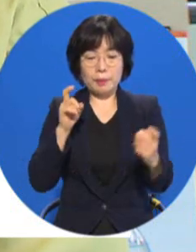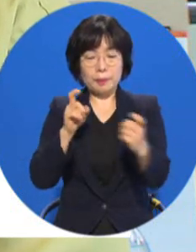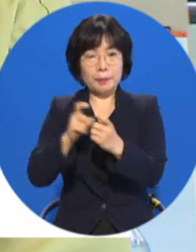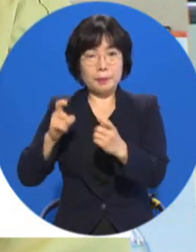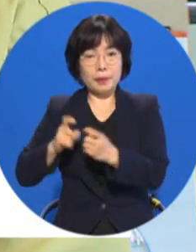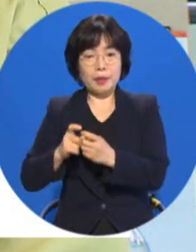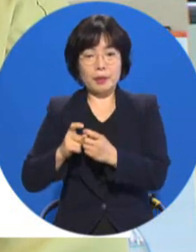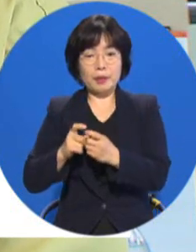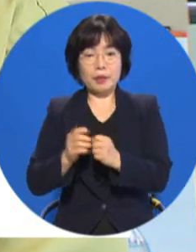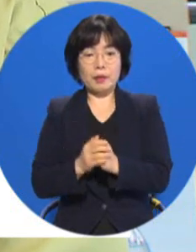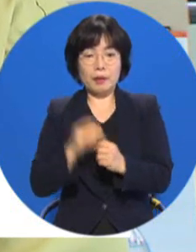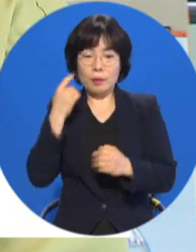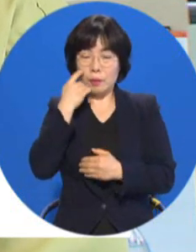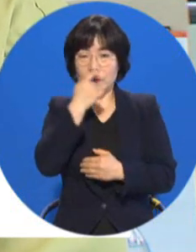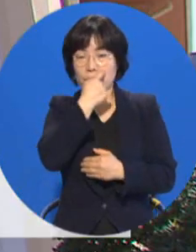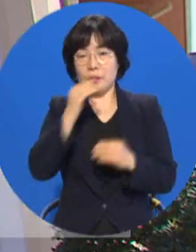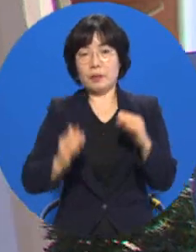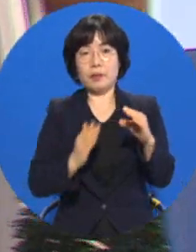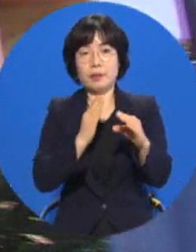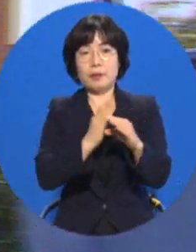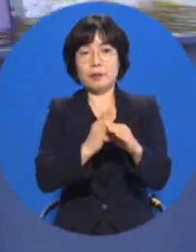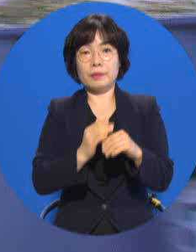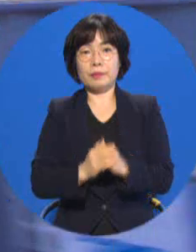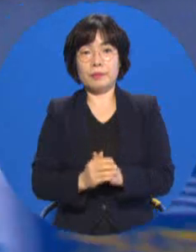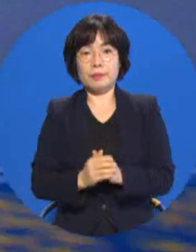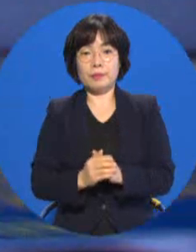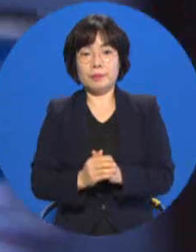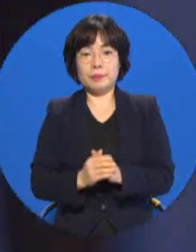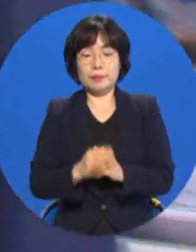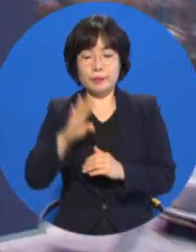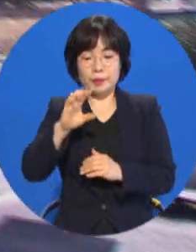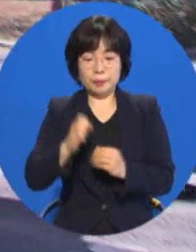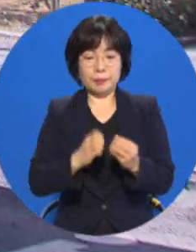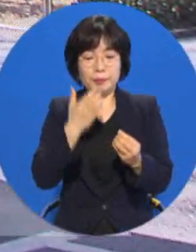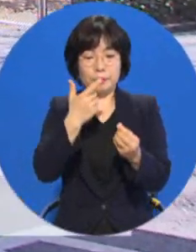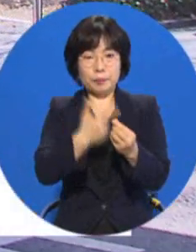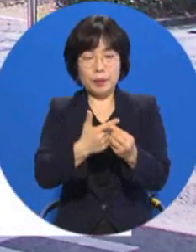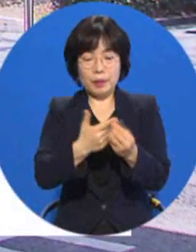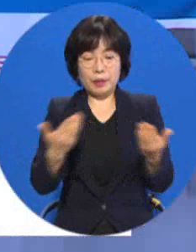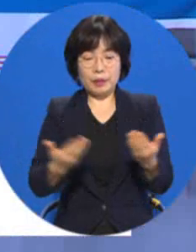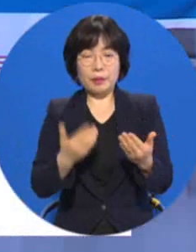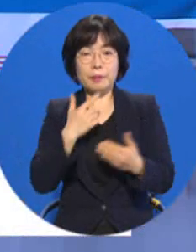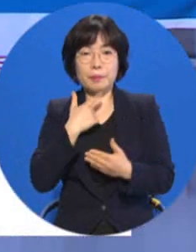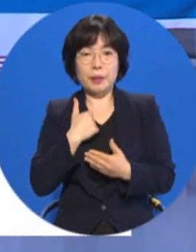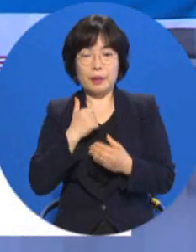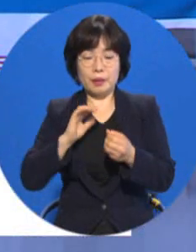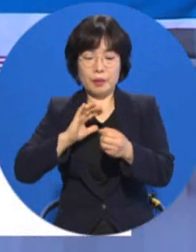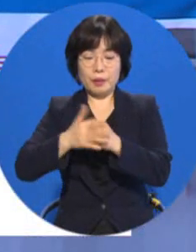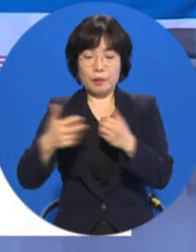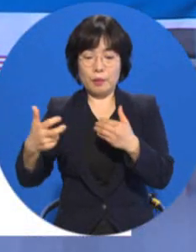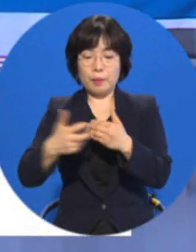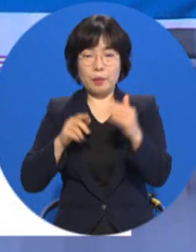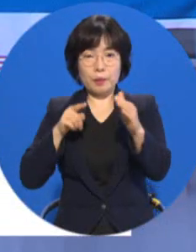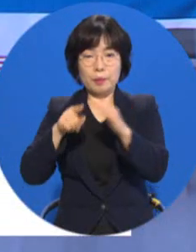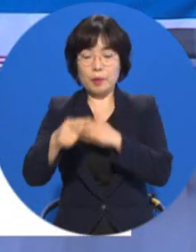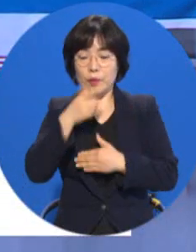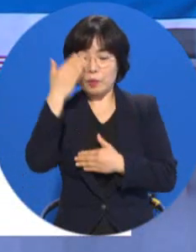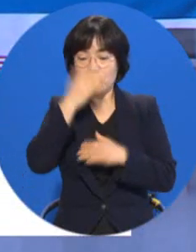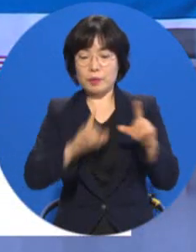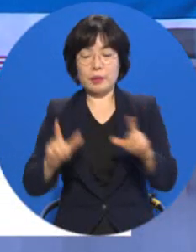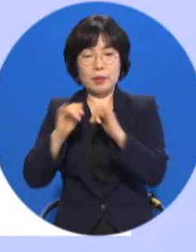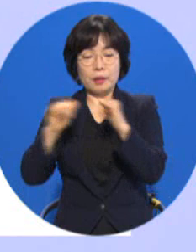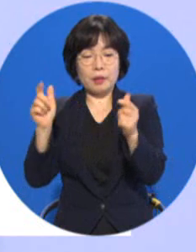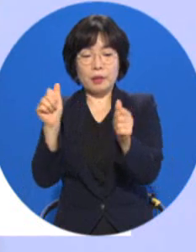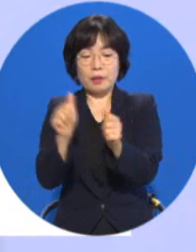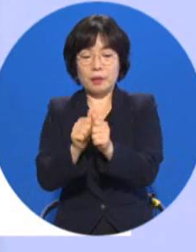접촉자분도 파악하고 있습니다. 한편 46번째 확진자가 근무했던 대구의 한 병원을 방문한 여수 거주